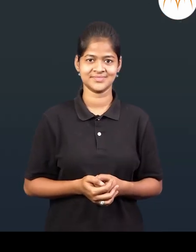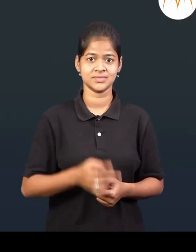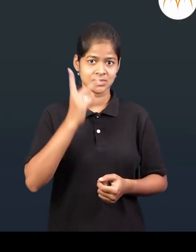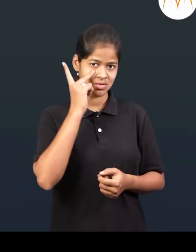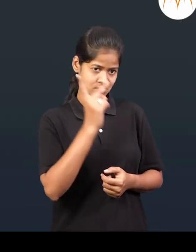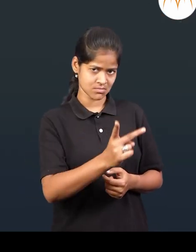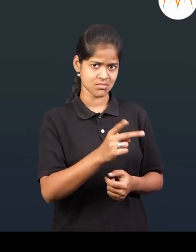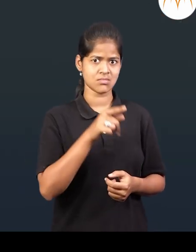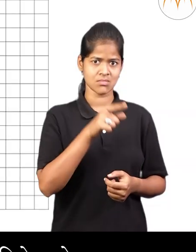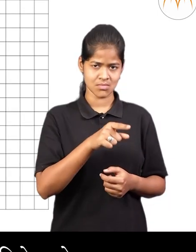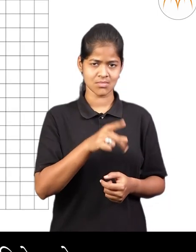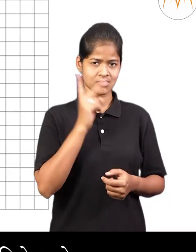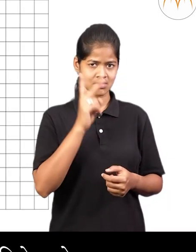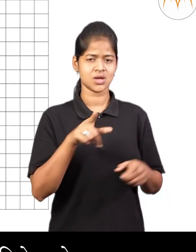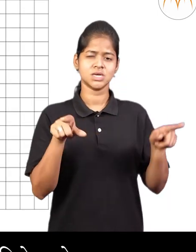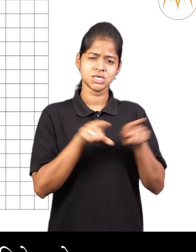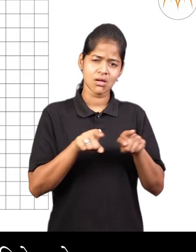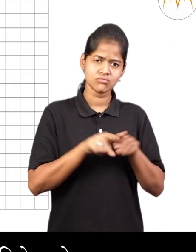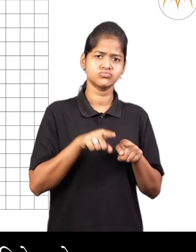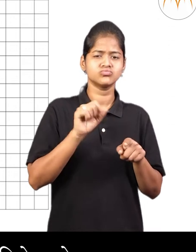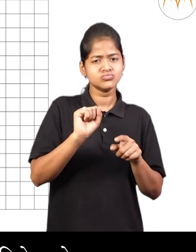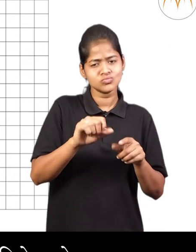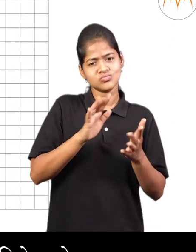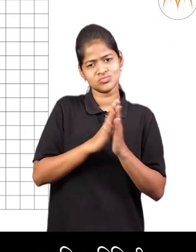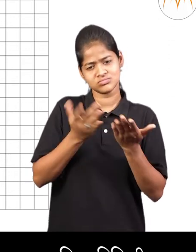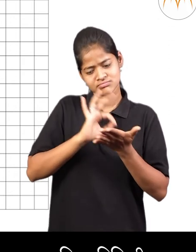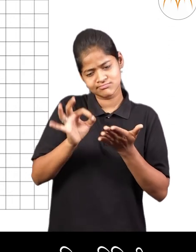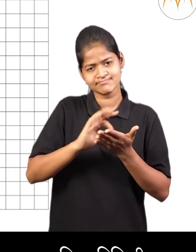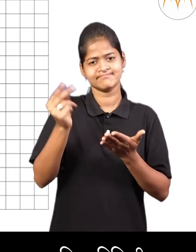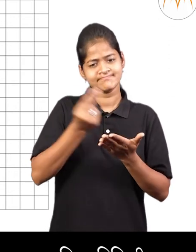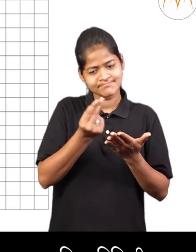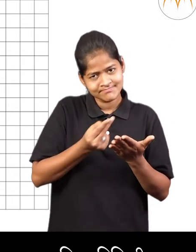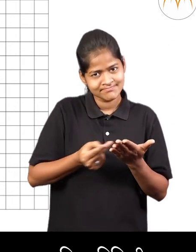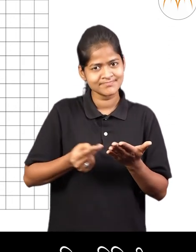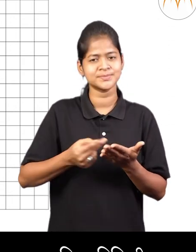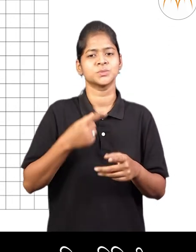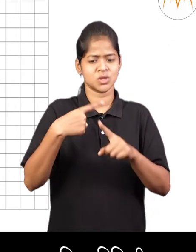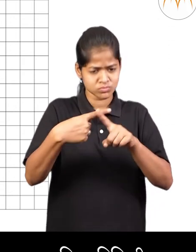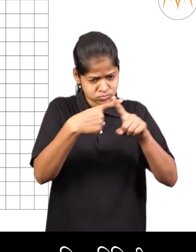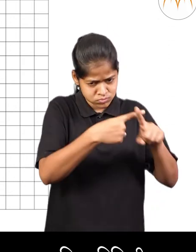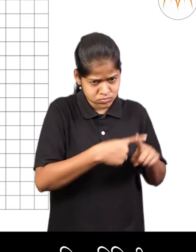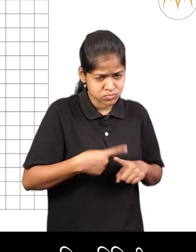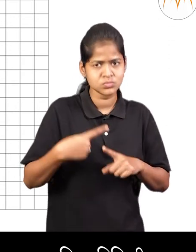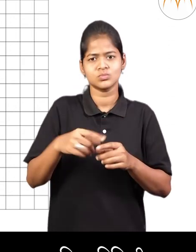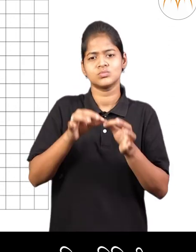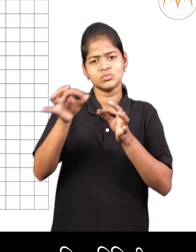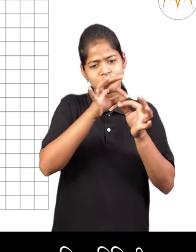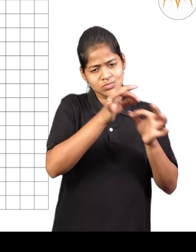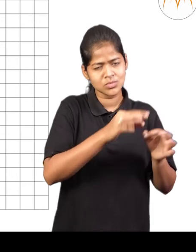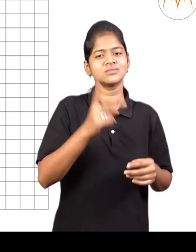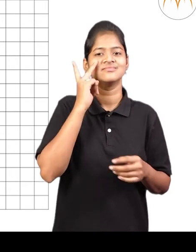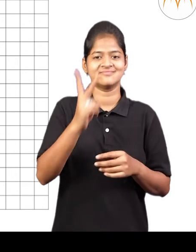करून तर पहा. आकृतीमध्ये वेगवेगळे आकार दिलेत, असे आकार वहीत काढा आणि त्यांचे क्षेत्रफळ आणि